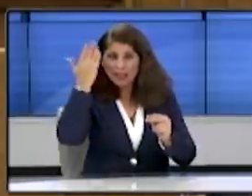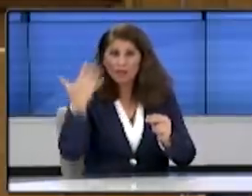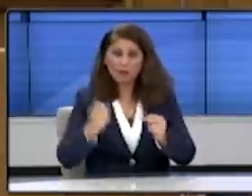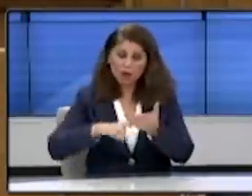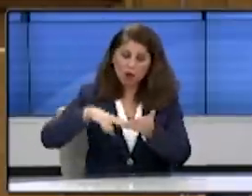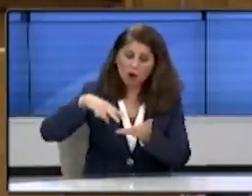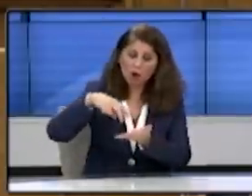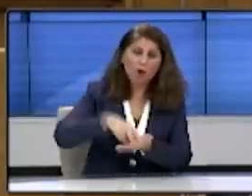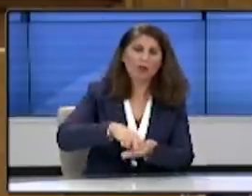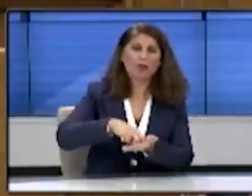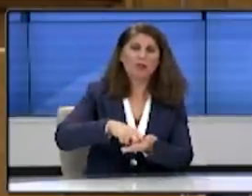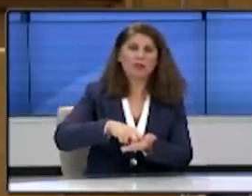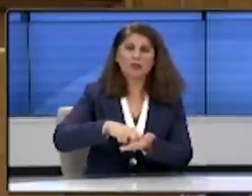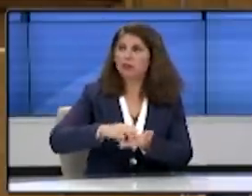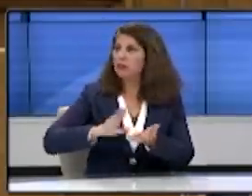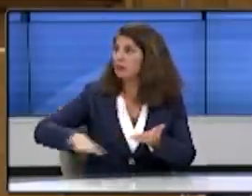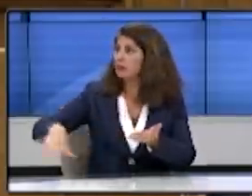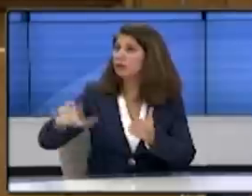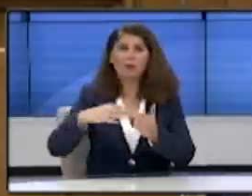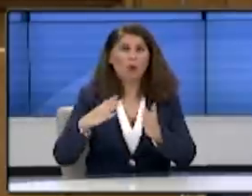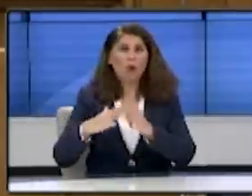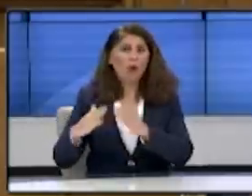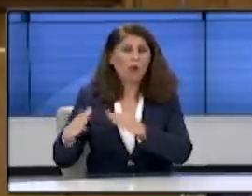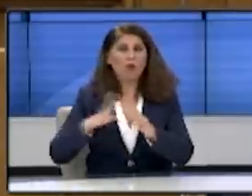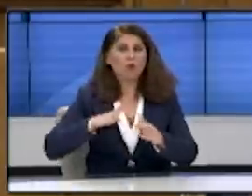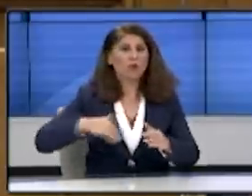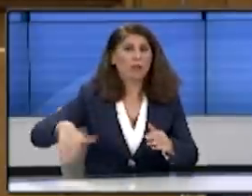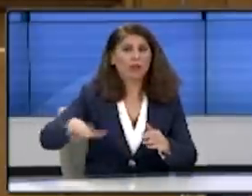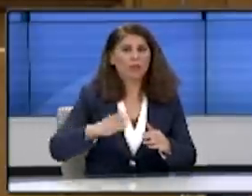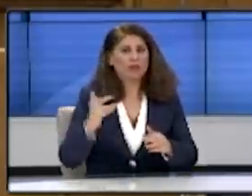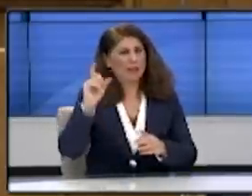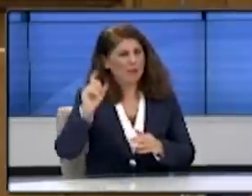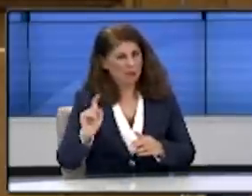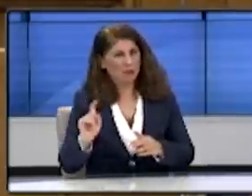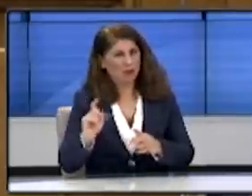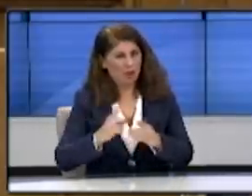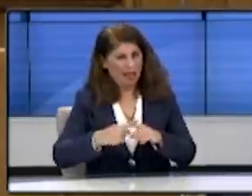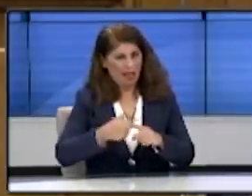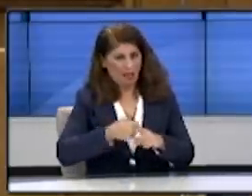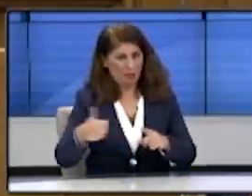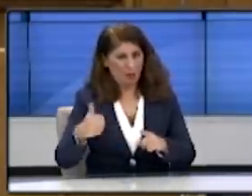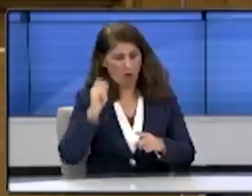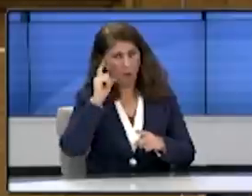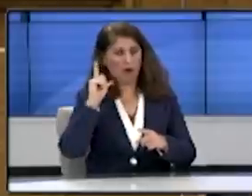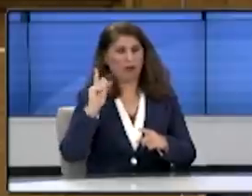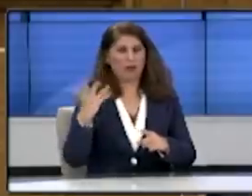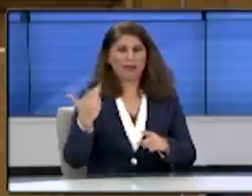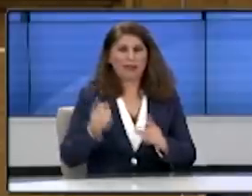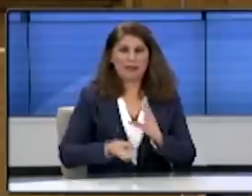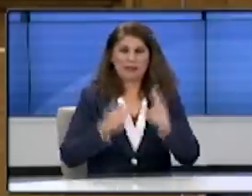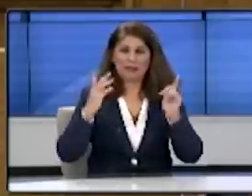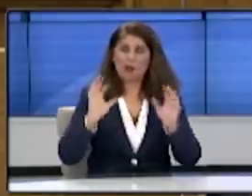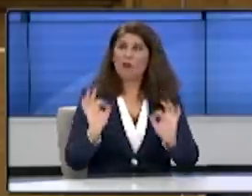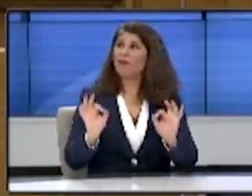έχει γονατίσει τα λαϊκά νοικοκυριά? Μήπως καμιά ελληνική πρωτοτυπία ή μήπως κανένα